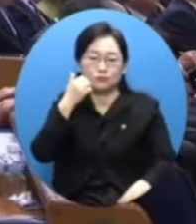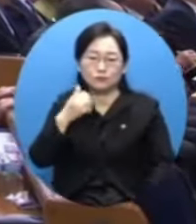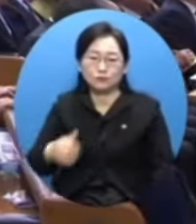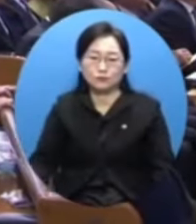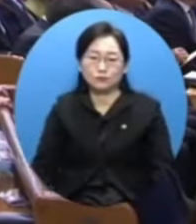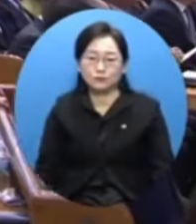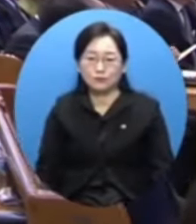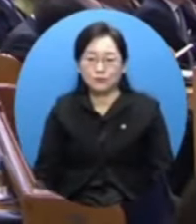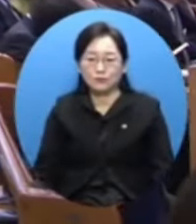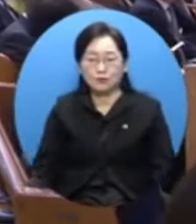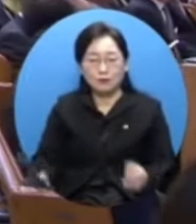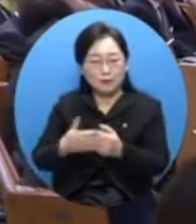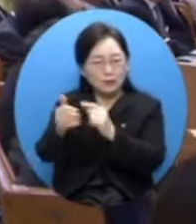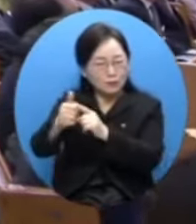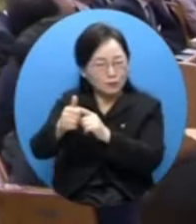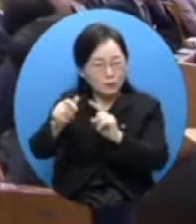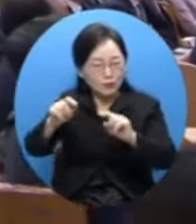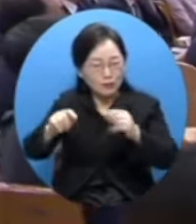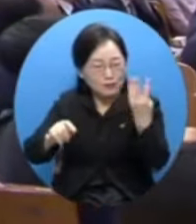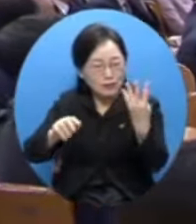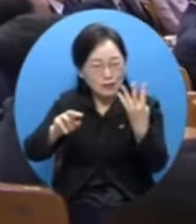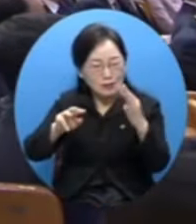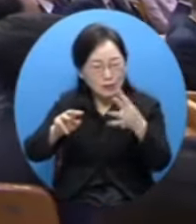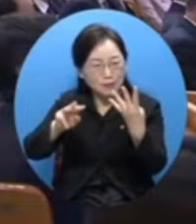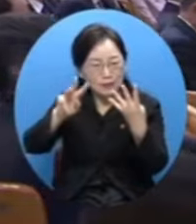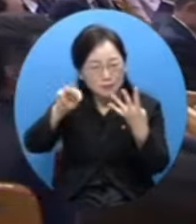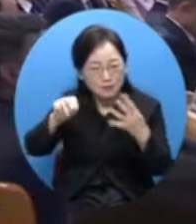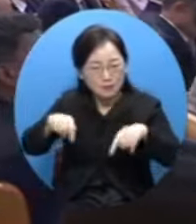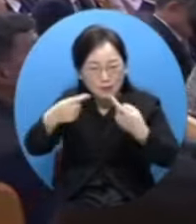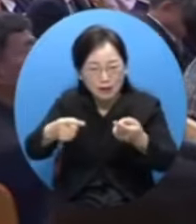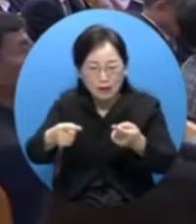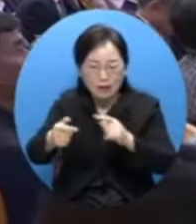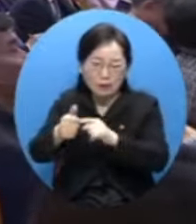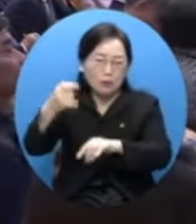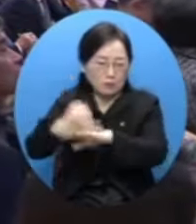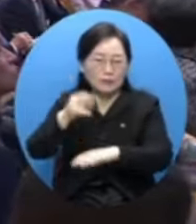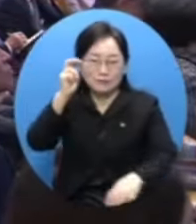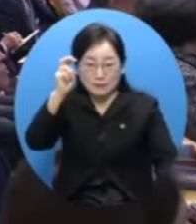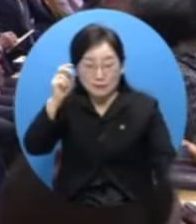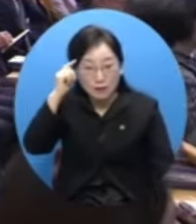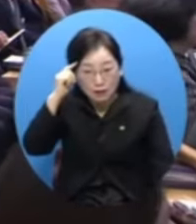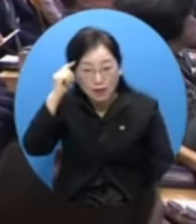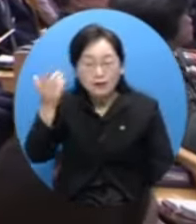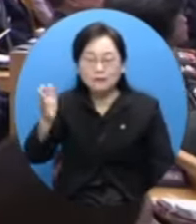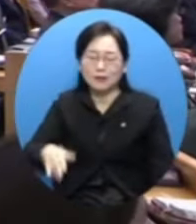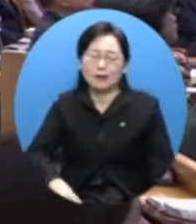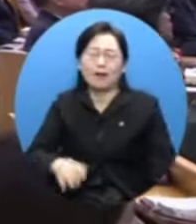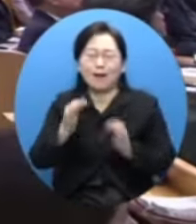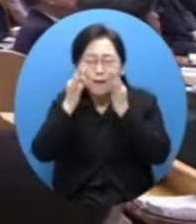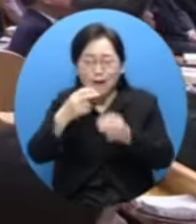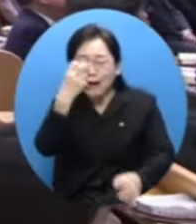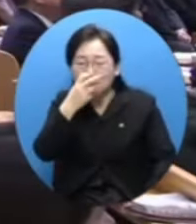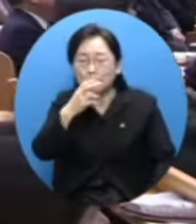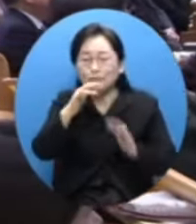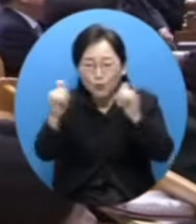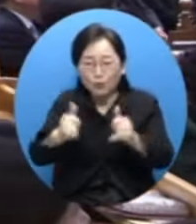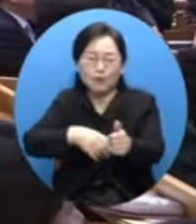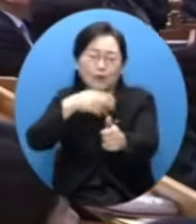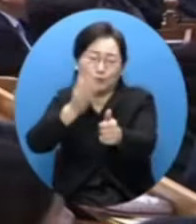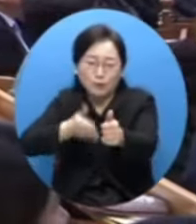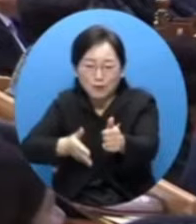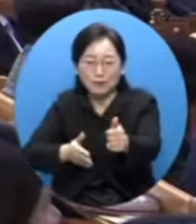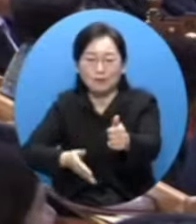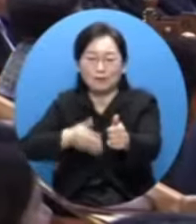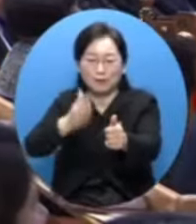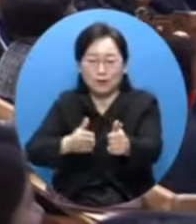그가 400m 경주에 나와야 봐야 다른 사람에게 들러리밖에 될 수 없다고 생각을 했습니다. 그러나 그가 간곡히 요청을 하니까 그